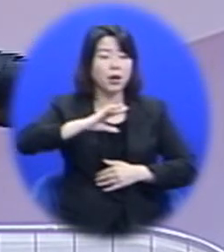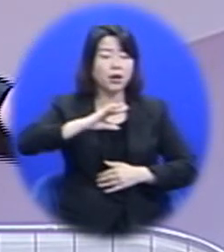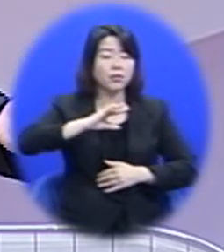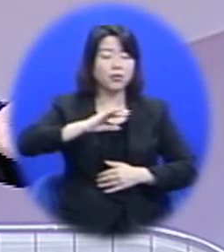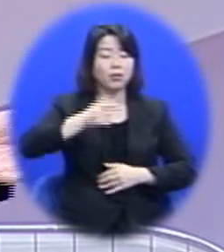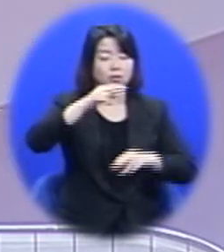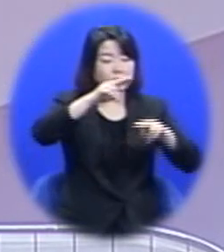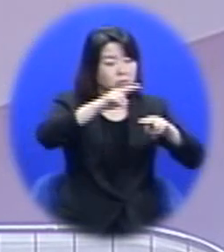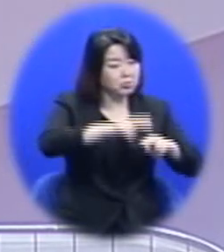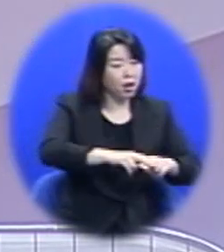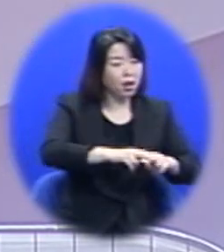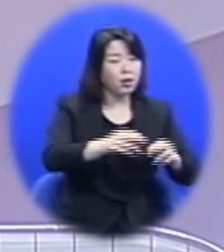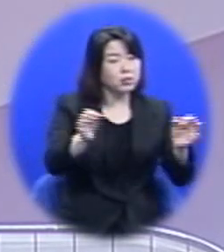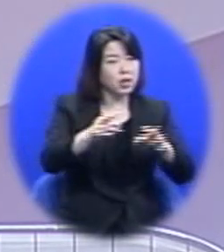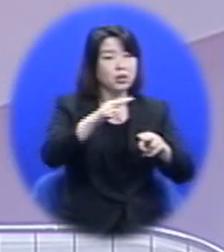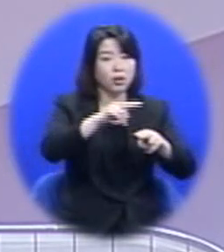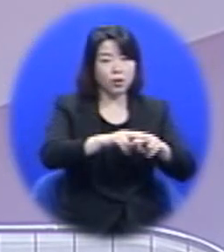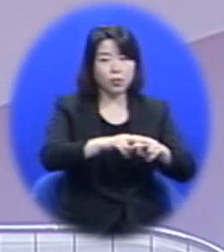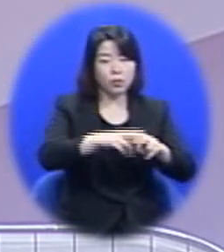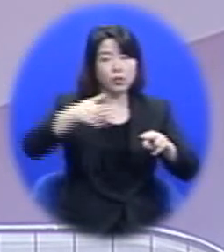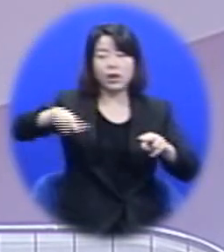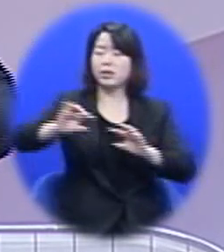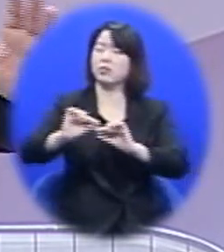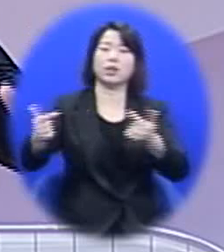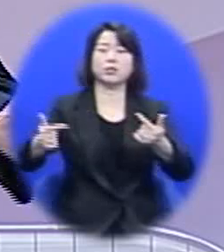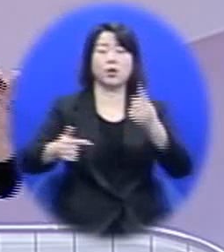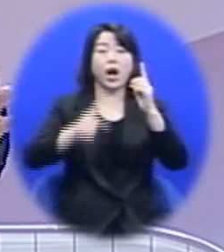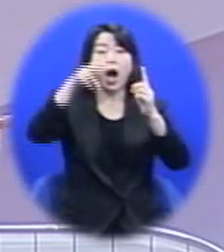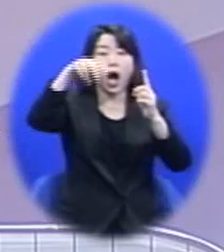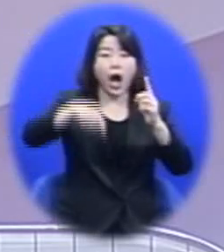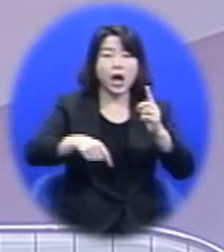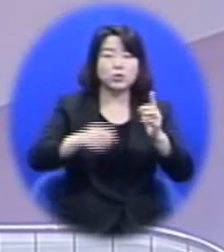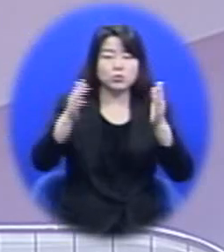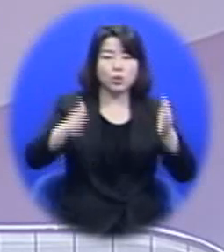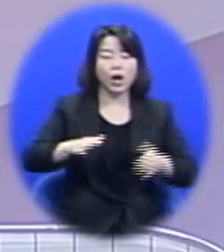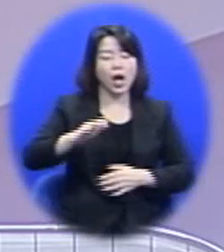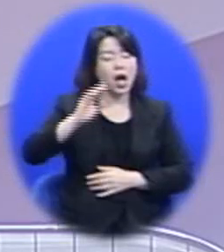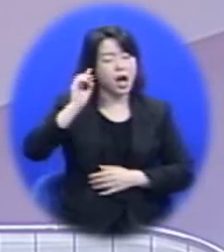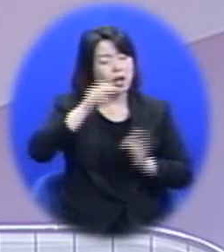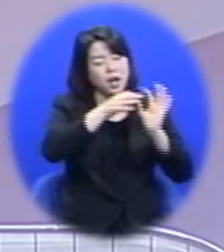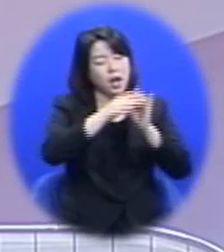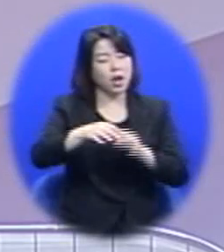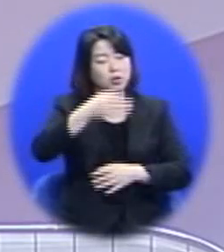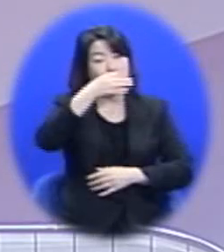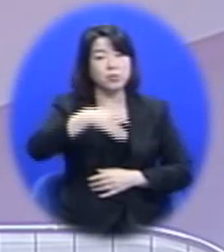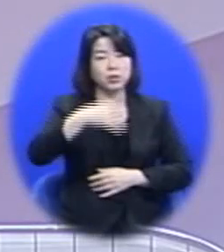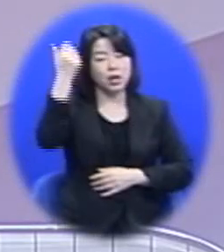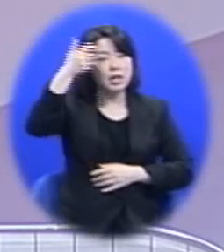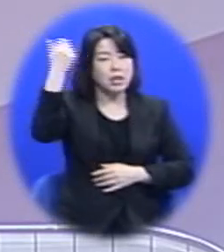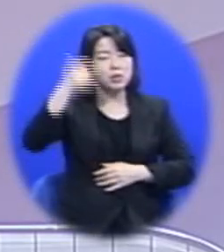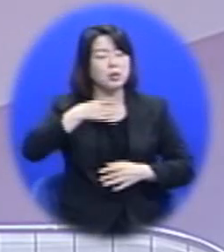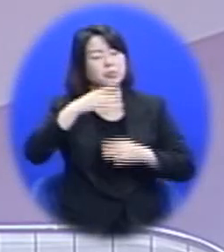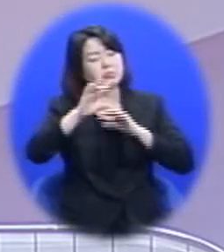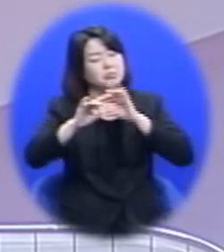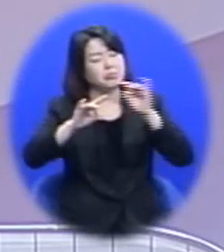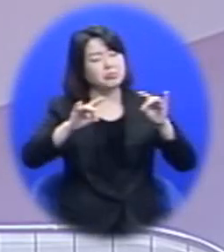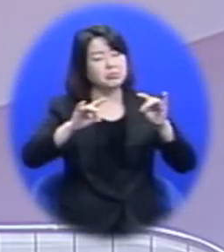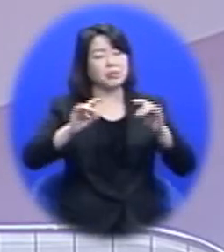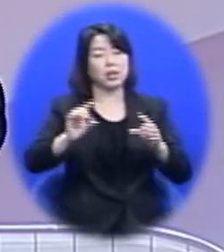예배 자리에 잠깐 참석했다가 가는 거 아닙니다. 한 주간 내내 힘들게 살다가 영적으로 메마른 상태에